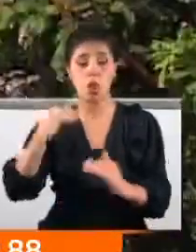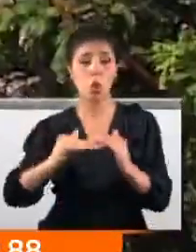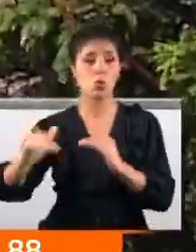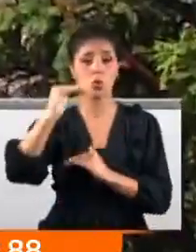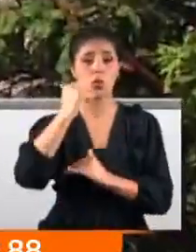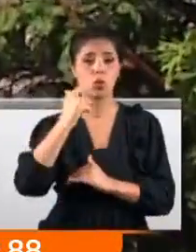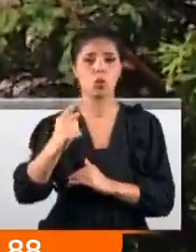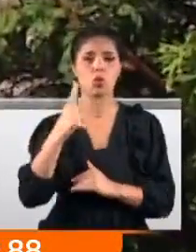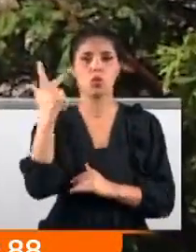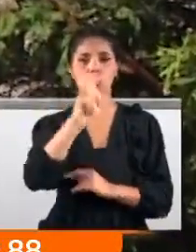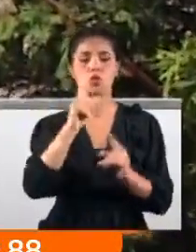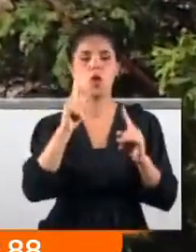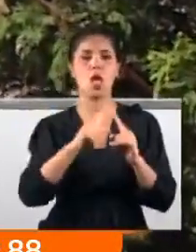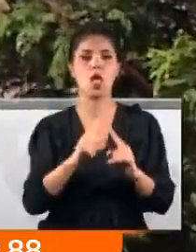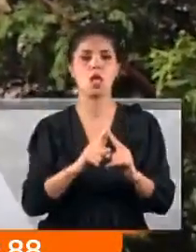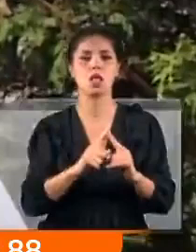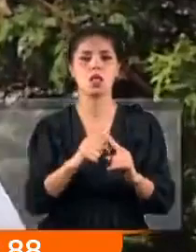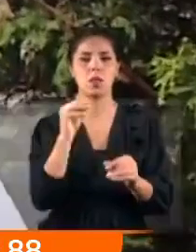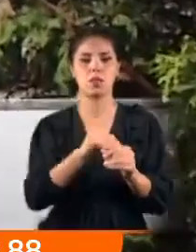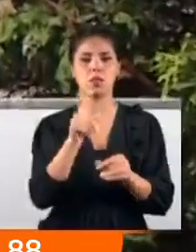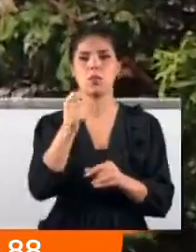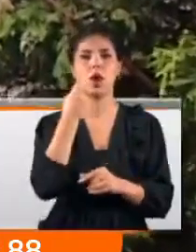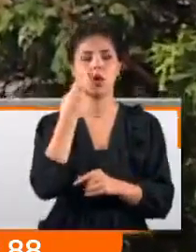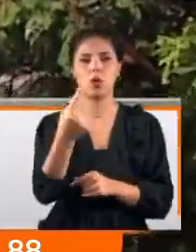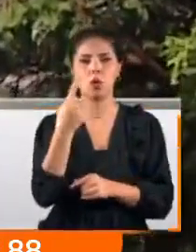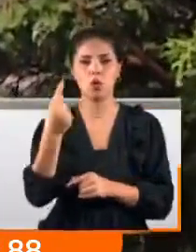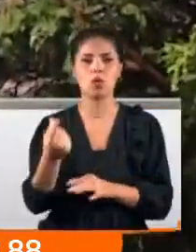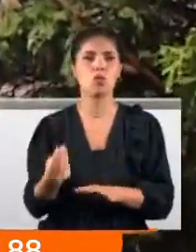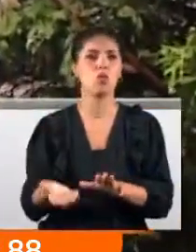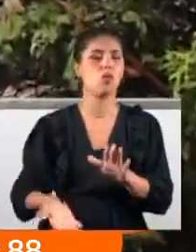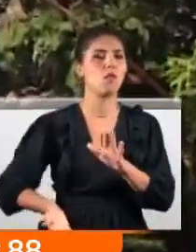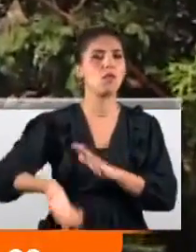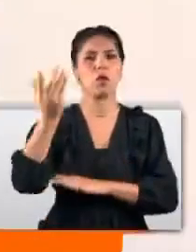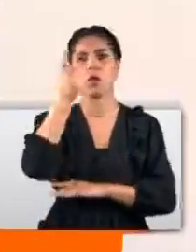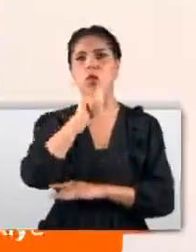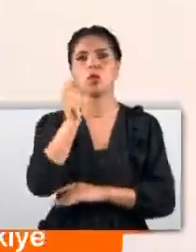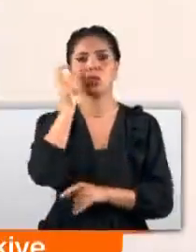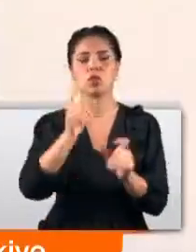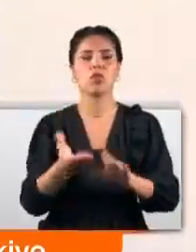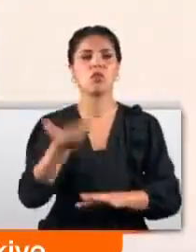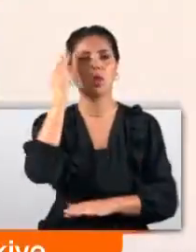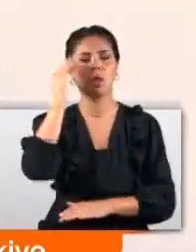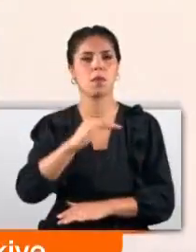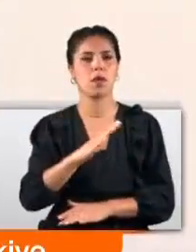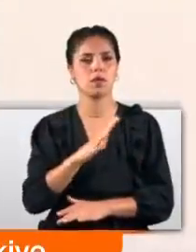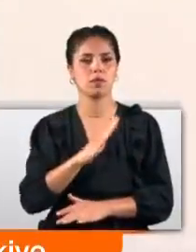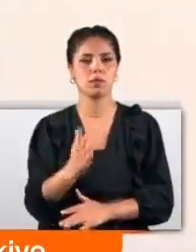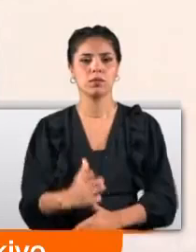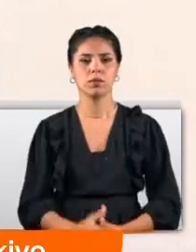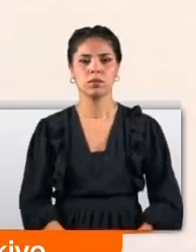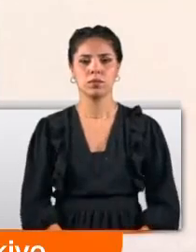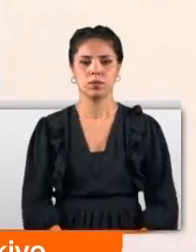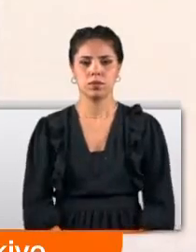üzerinde. 3 ay hesap dökümlerinde biz bu rakamları gördük. Aslında çok fazla yüzün üstünde mağdur var. Psikolojik olarak çöktüm.